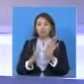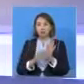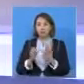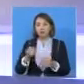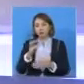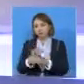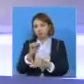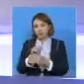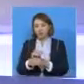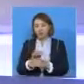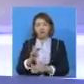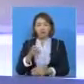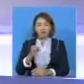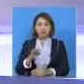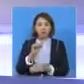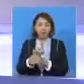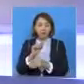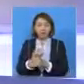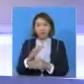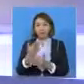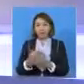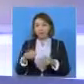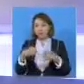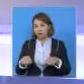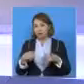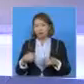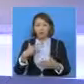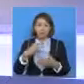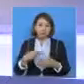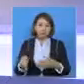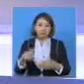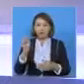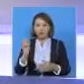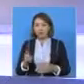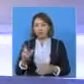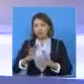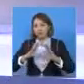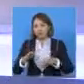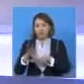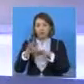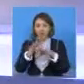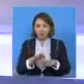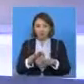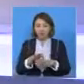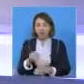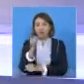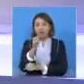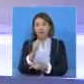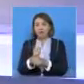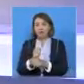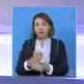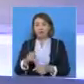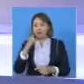баптар қосылды. Яғни виртуалды қойма жүйесіне енгізілген тауарларды сатушылар мен жүктерді халықаралық тасымалдау бойынша қызмет көрсететіндер